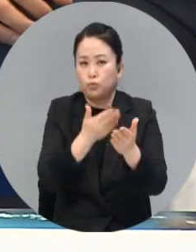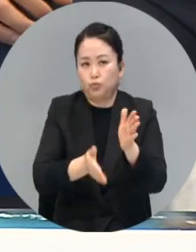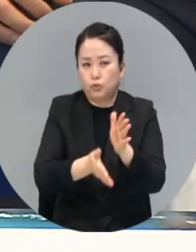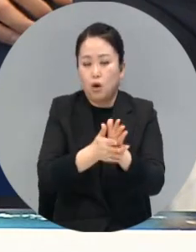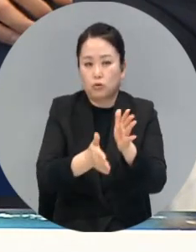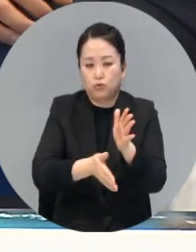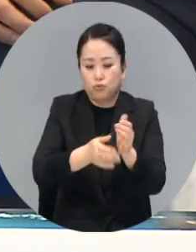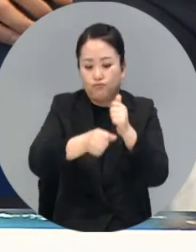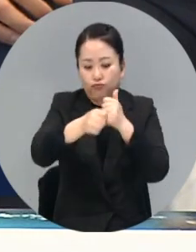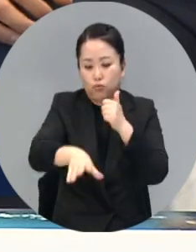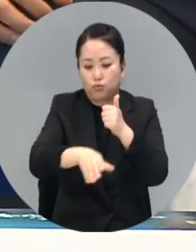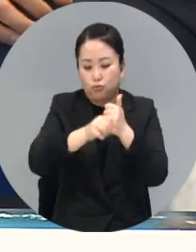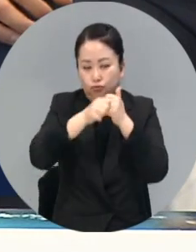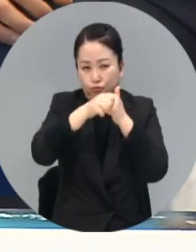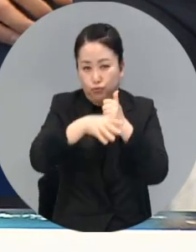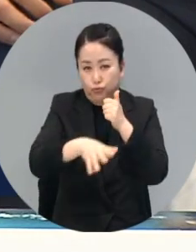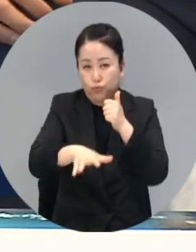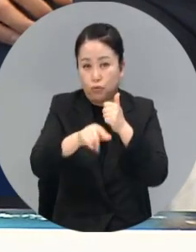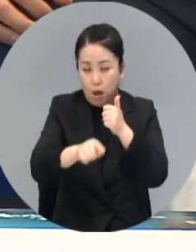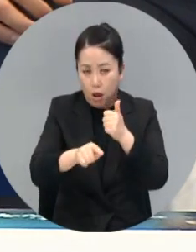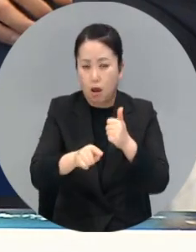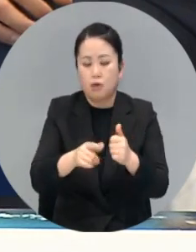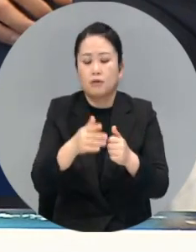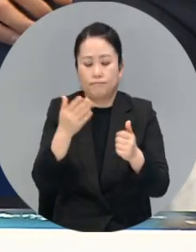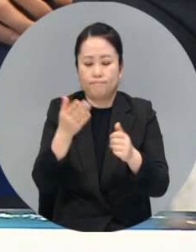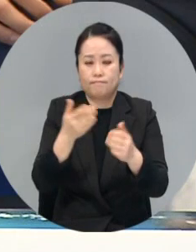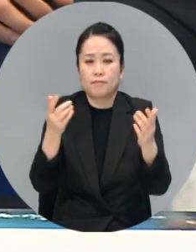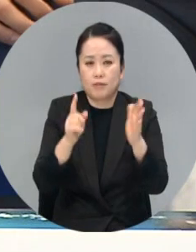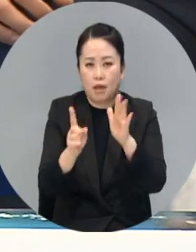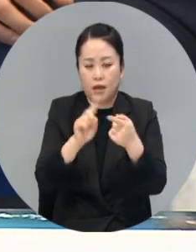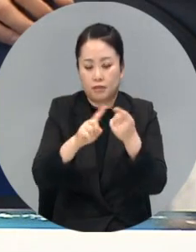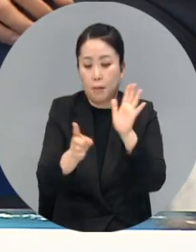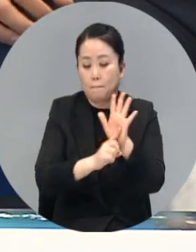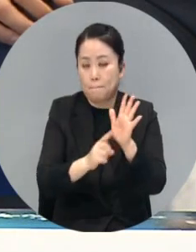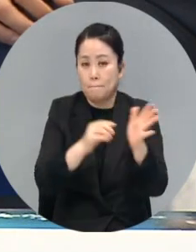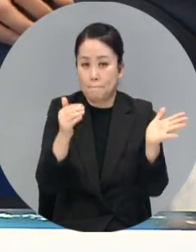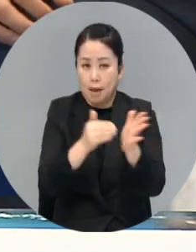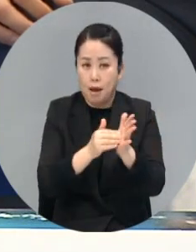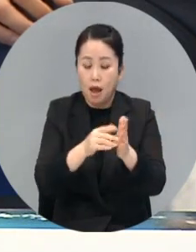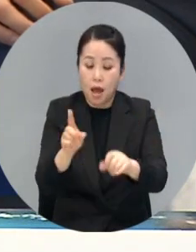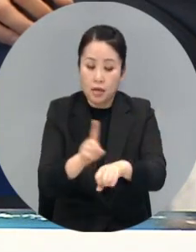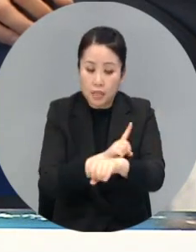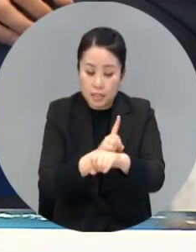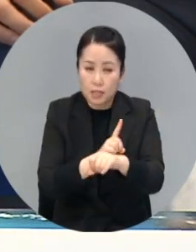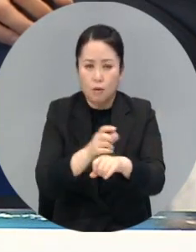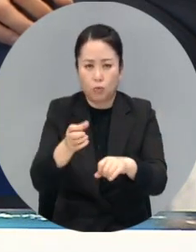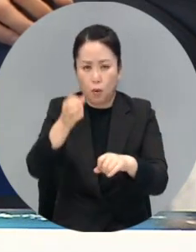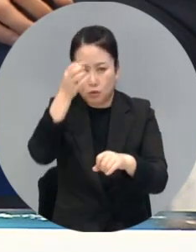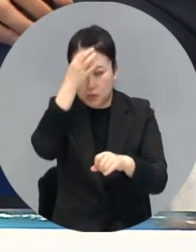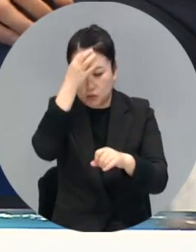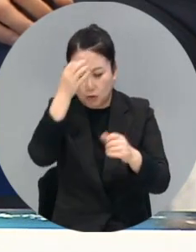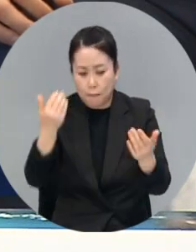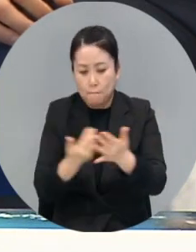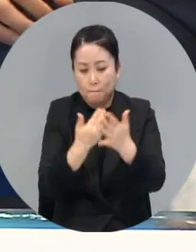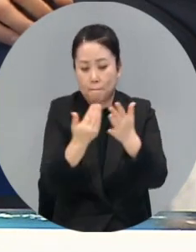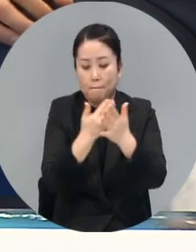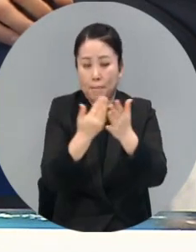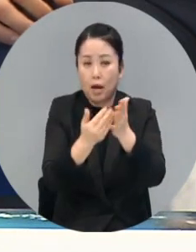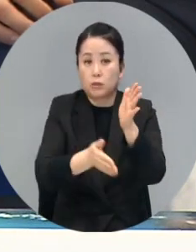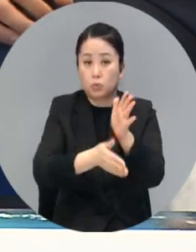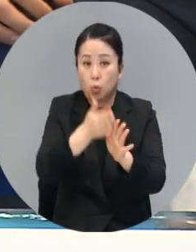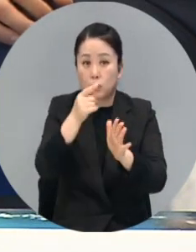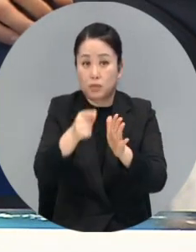금융, 디지털과 첨단 산업의 거점 도시로 명실상부하게 발전할 수